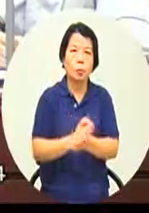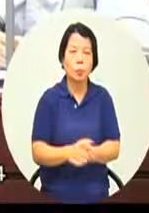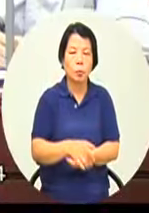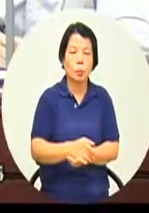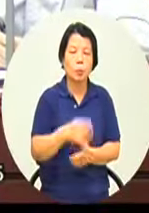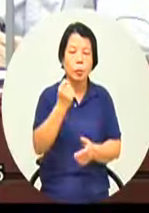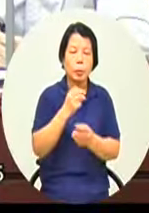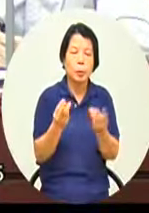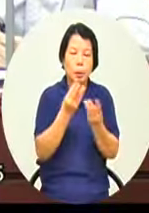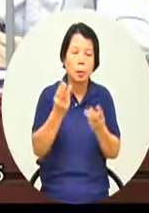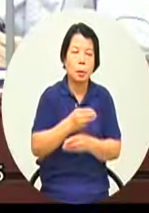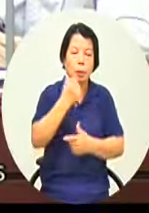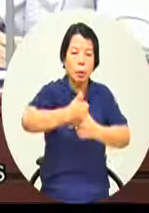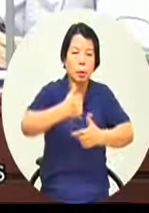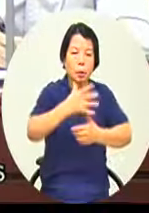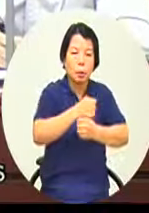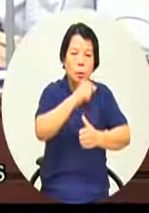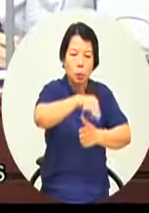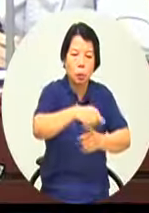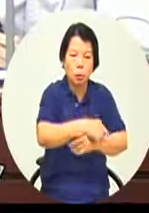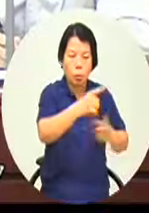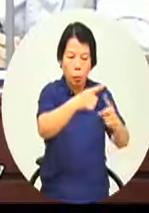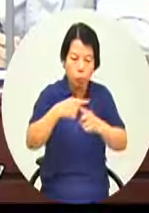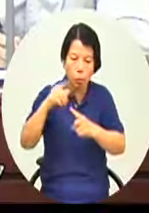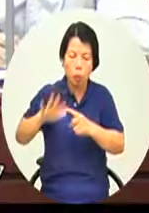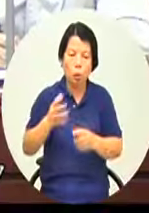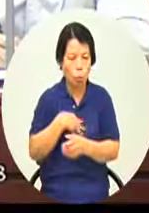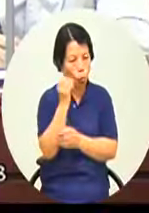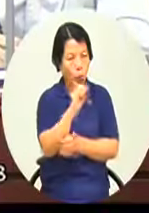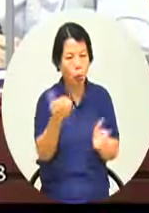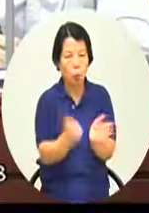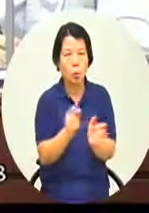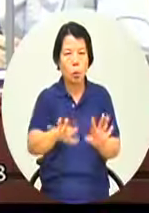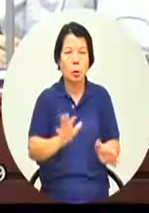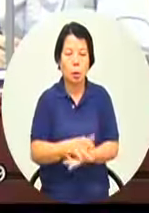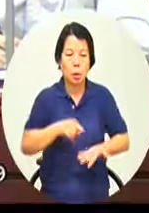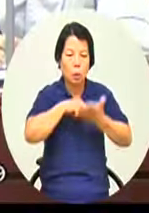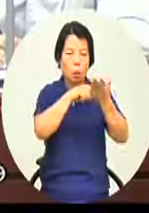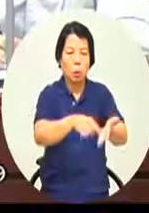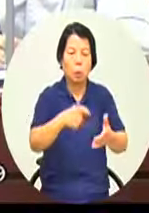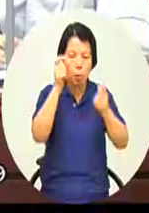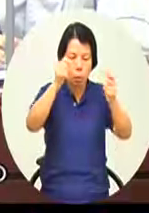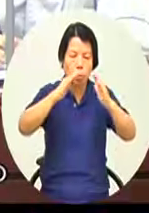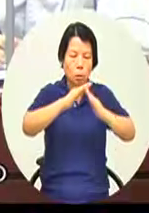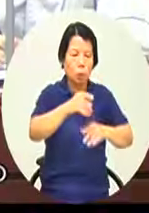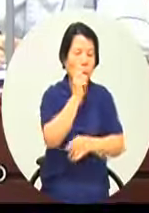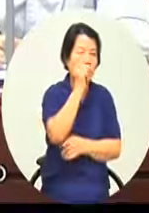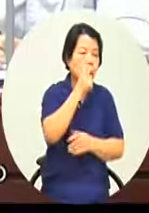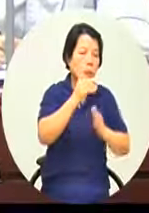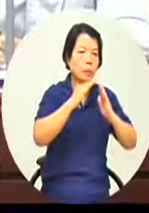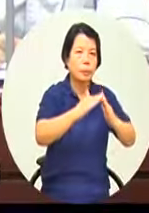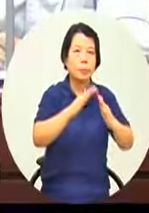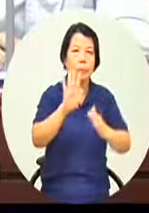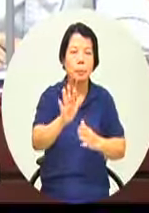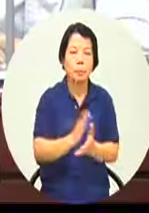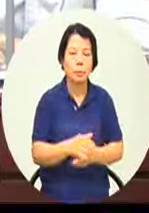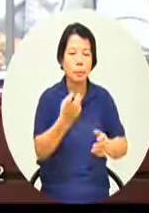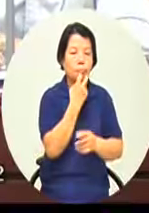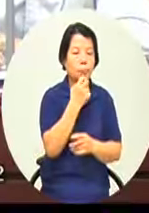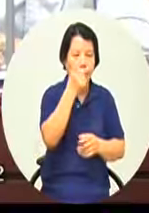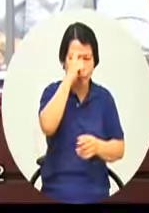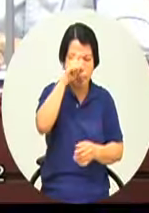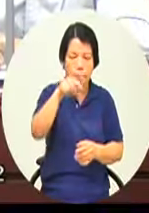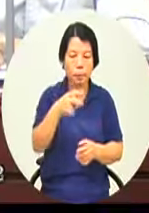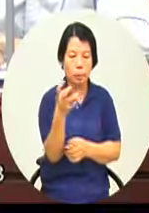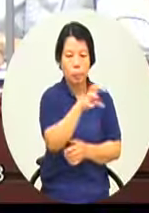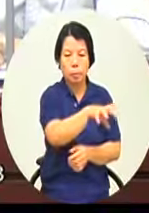今天早上传下来最新的讯息就是这次有提报就是高雄市跟台南市，那中央是希望说我